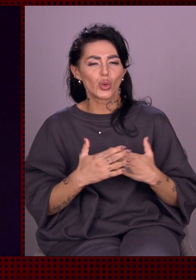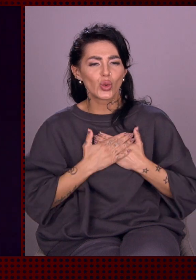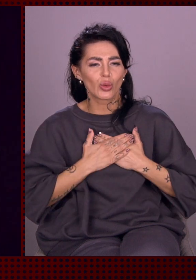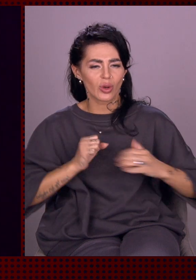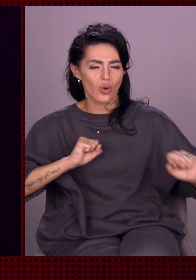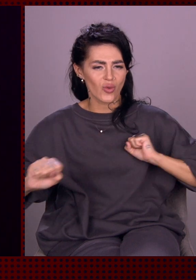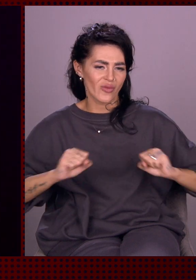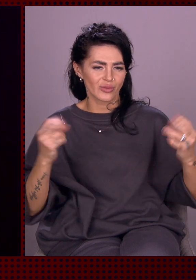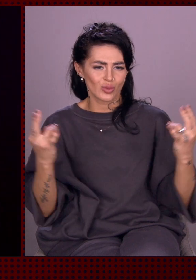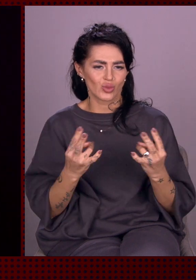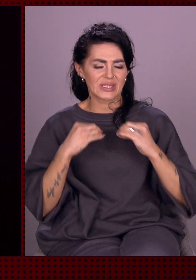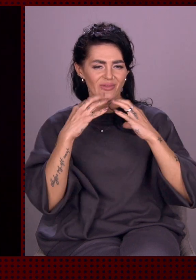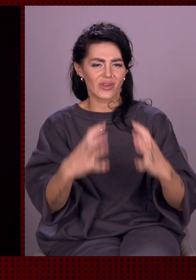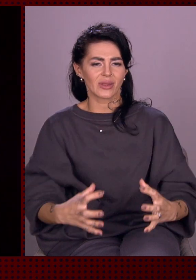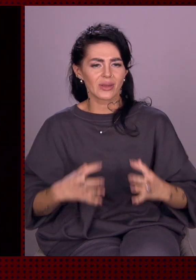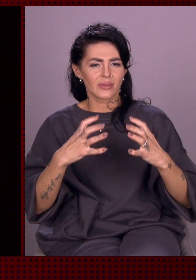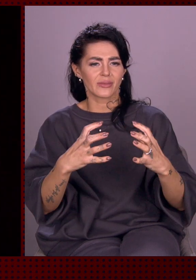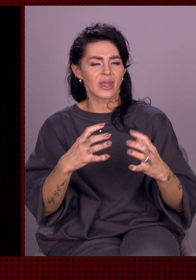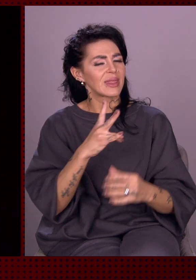світом, а не війни.